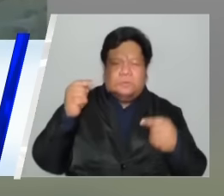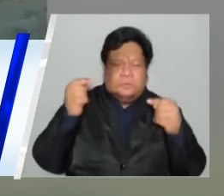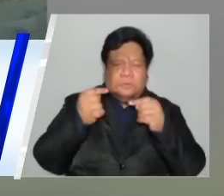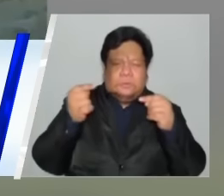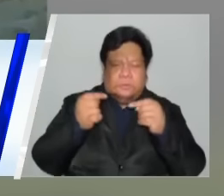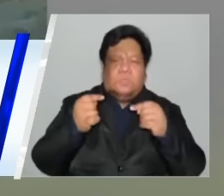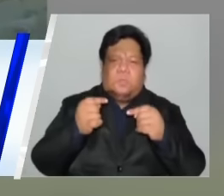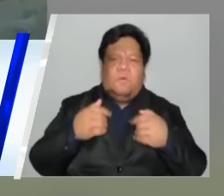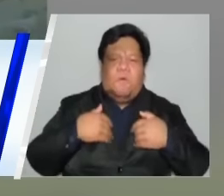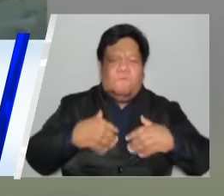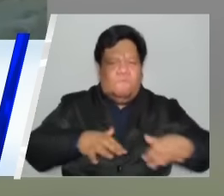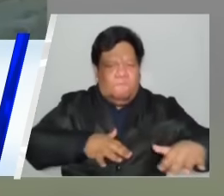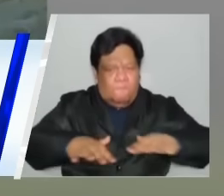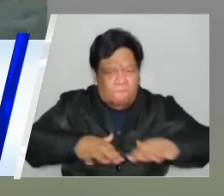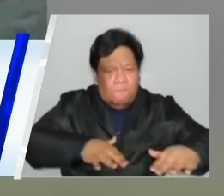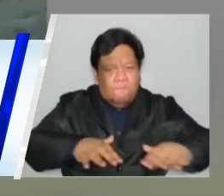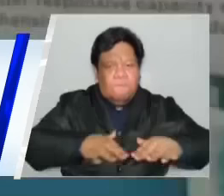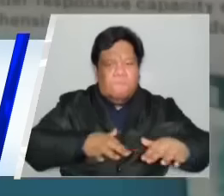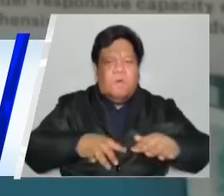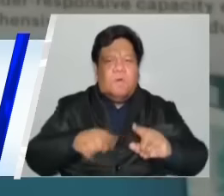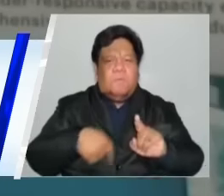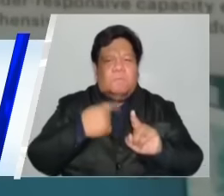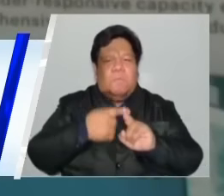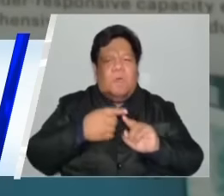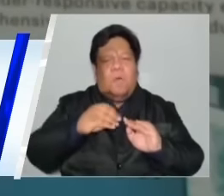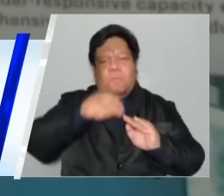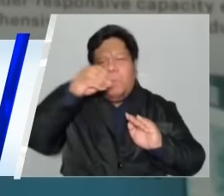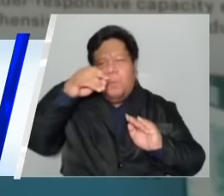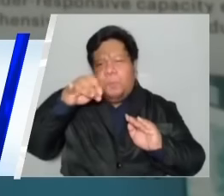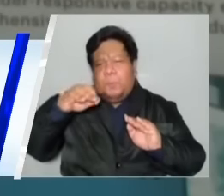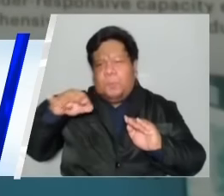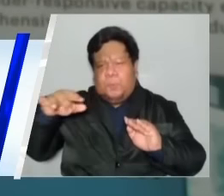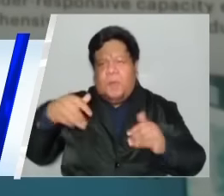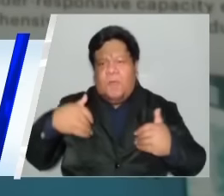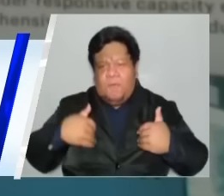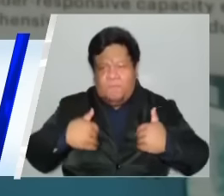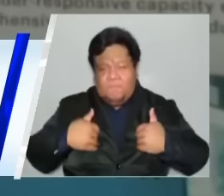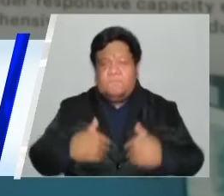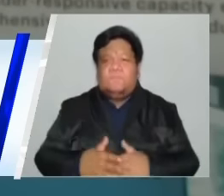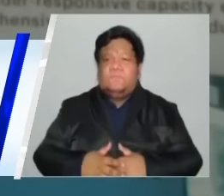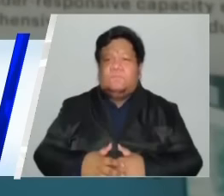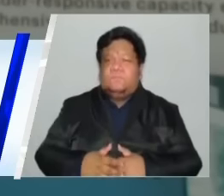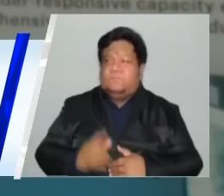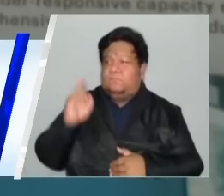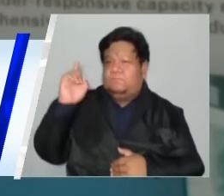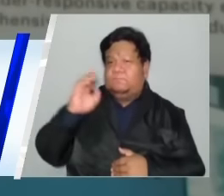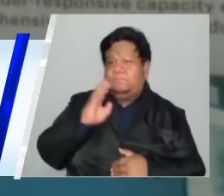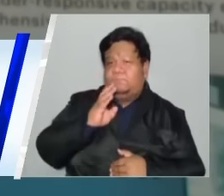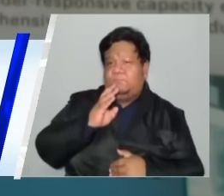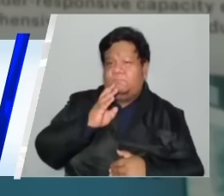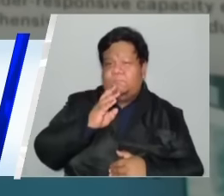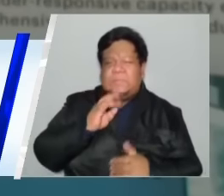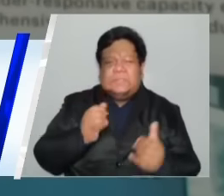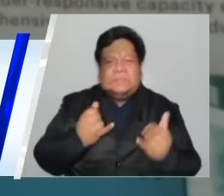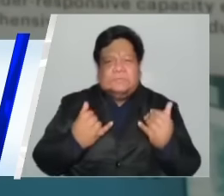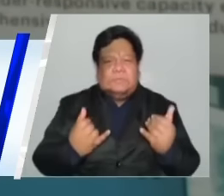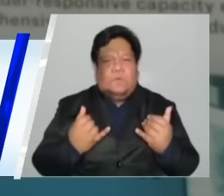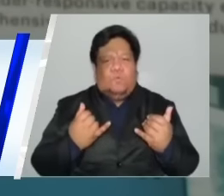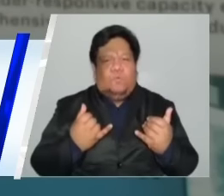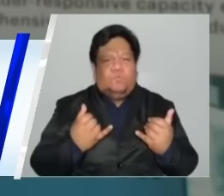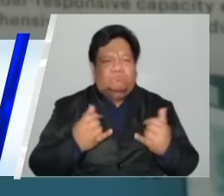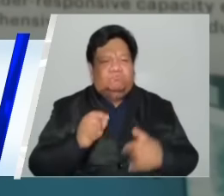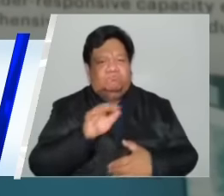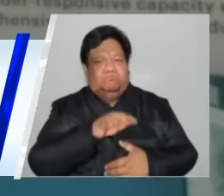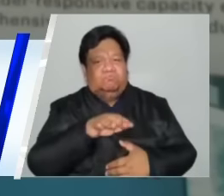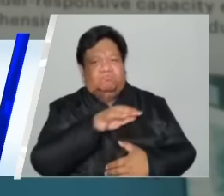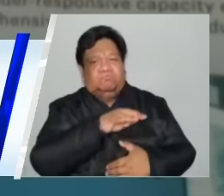daw panakanakang pag-abo mula sa bulkan. Tayo po ay medyo mataas po ang antas ng alerto